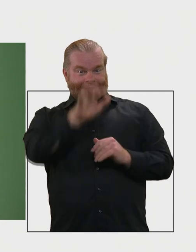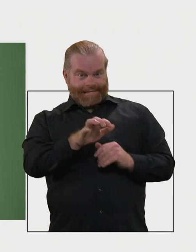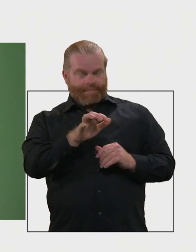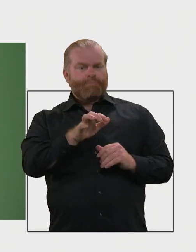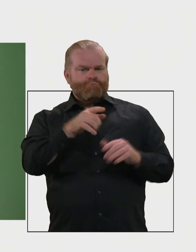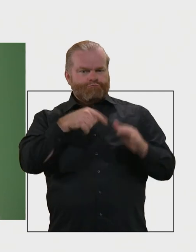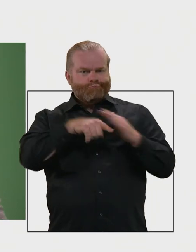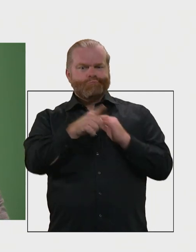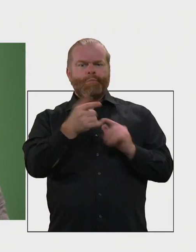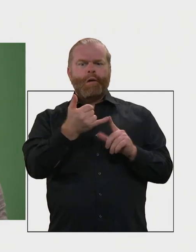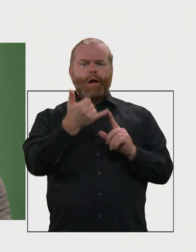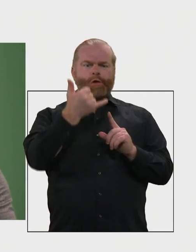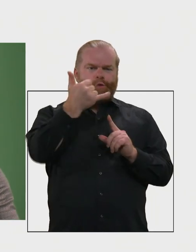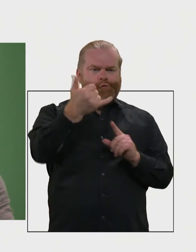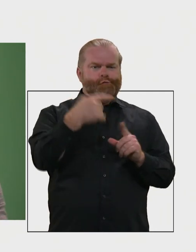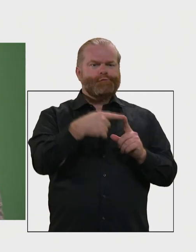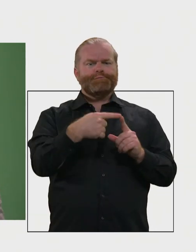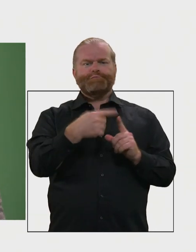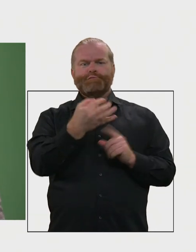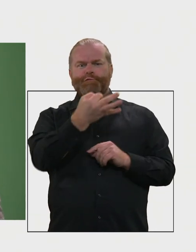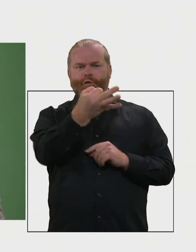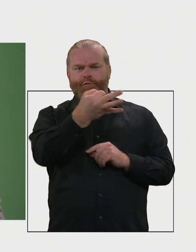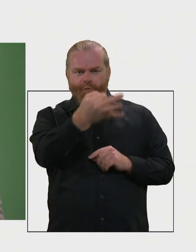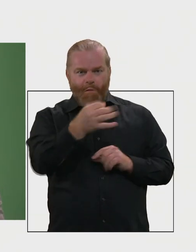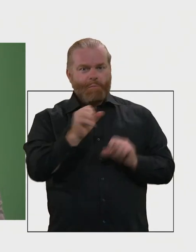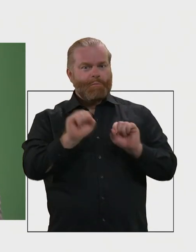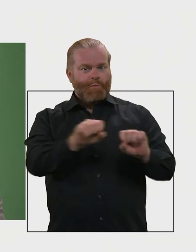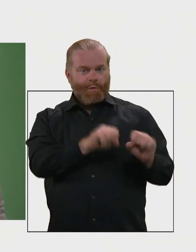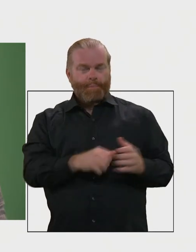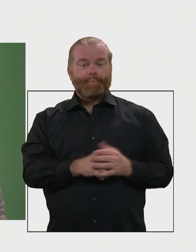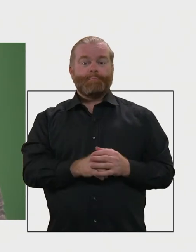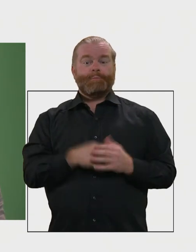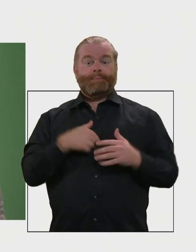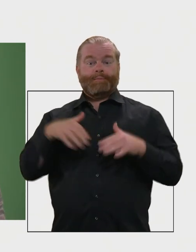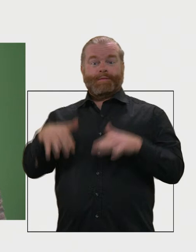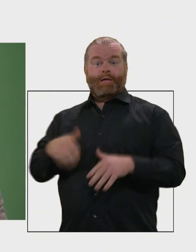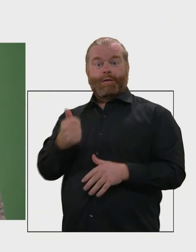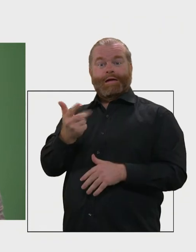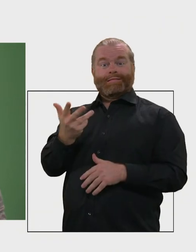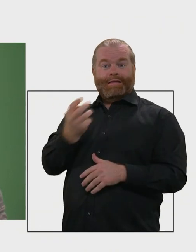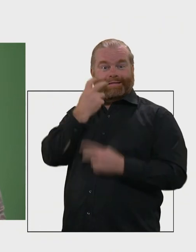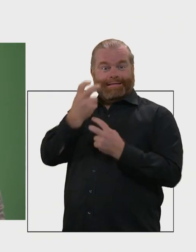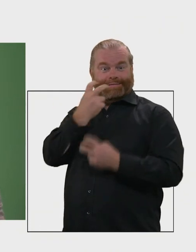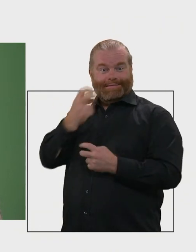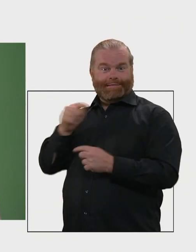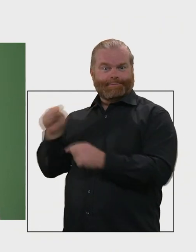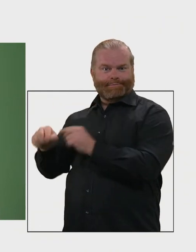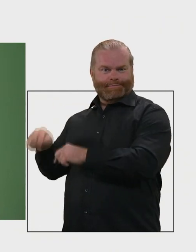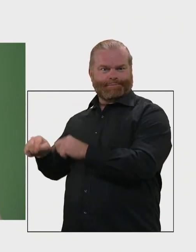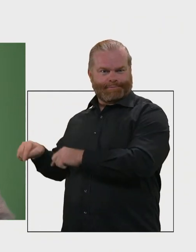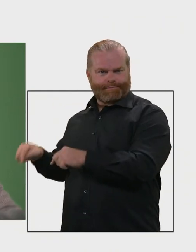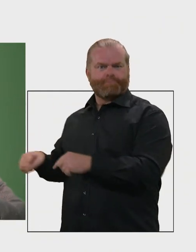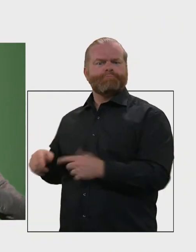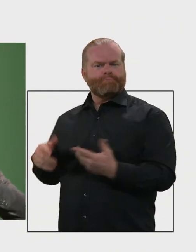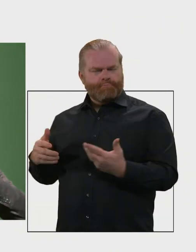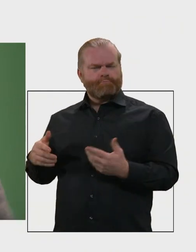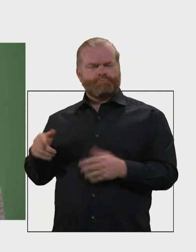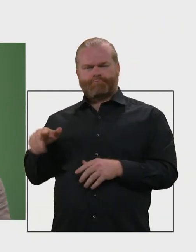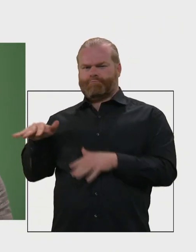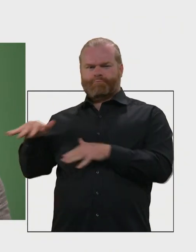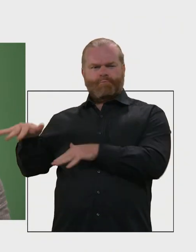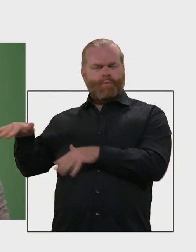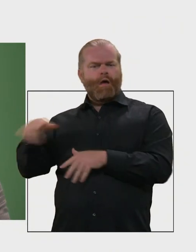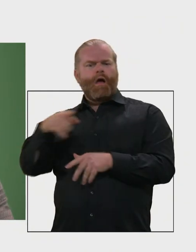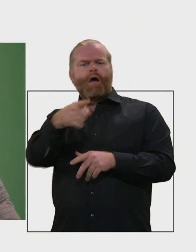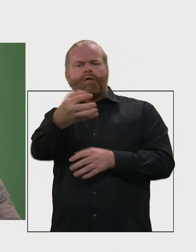haben ja einige Gäste heute Abend hier, die sicherlich ganz viele Antworten auch für euch dann schon parat haben. Das heißt, Geht